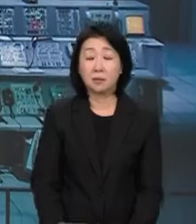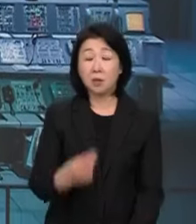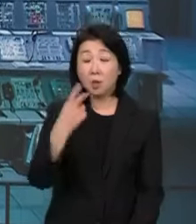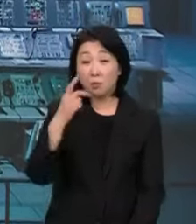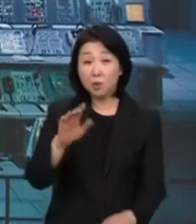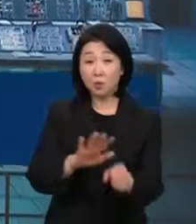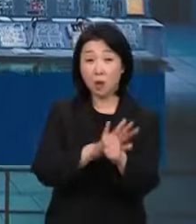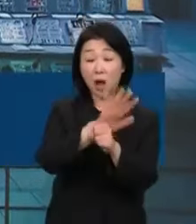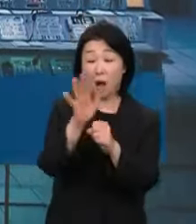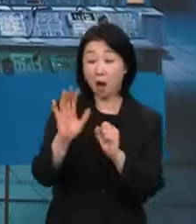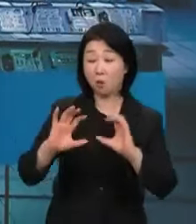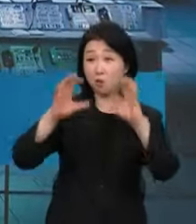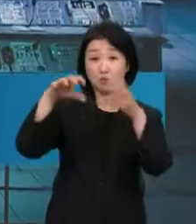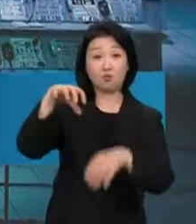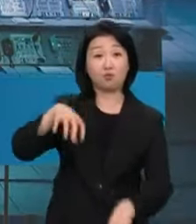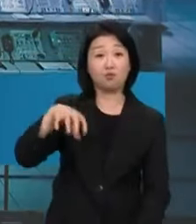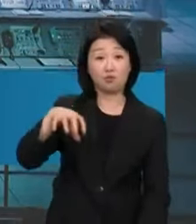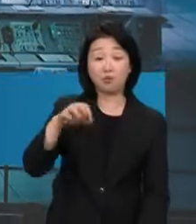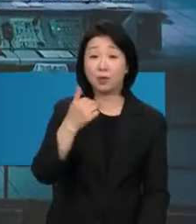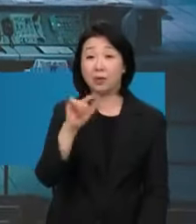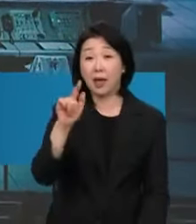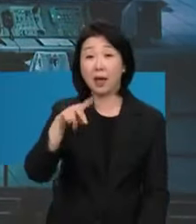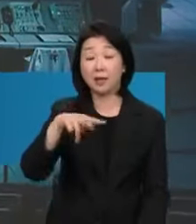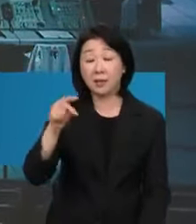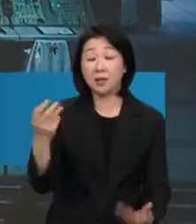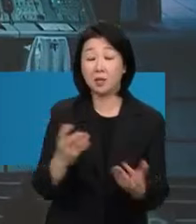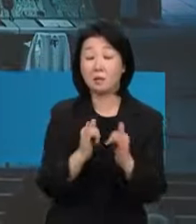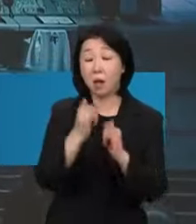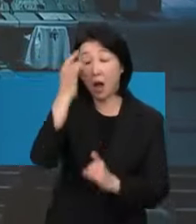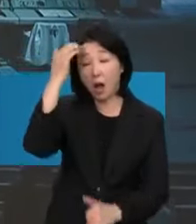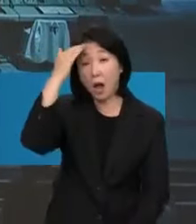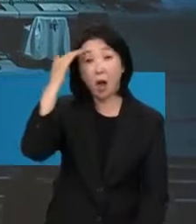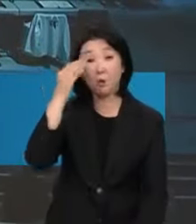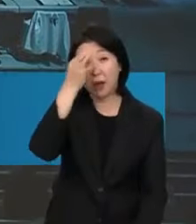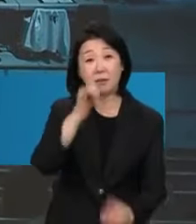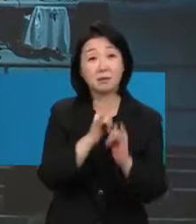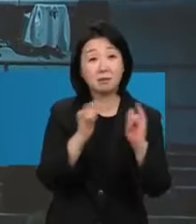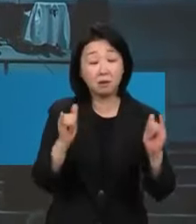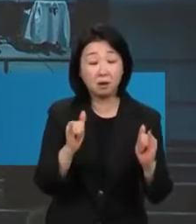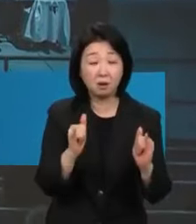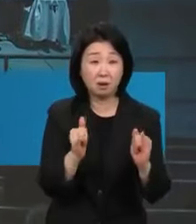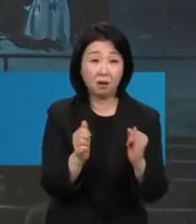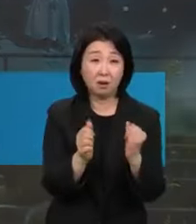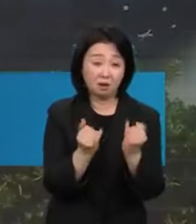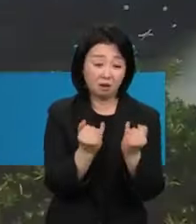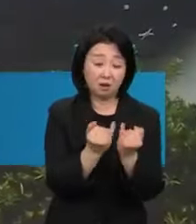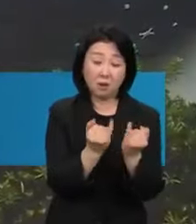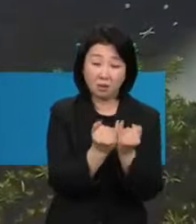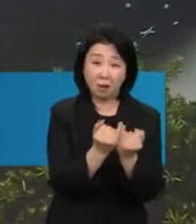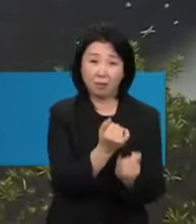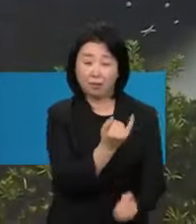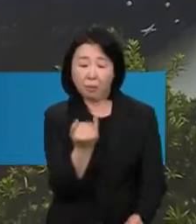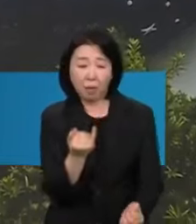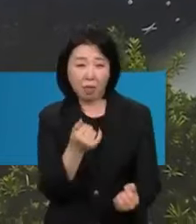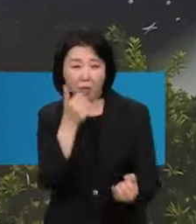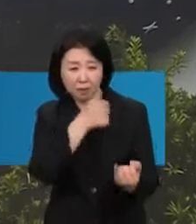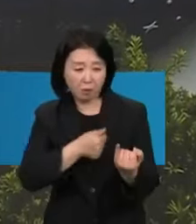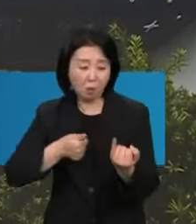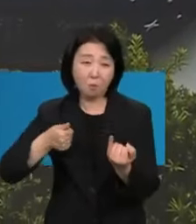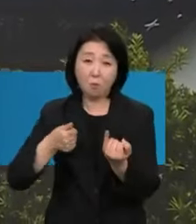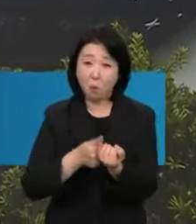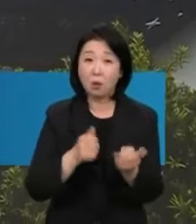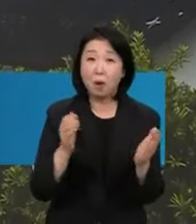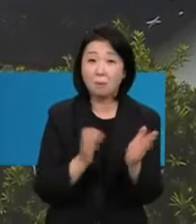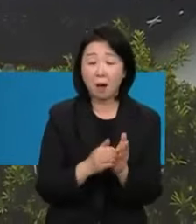미국 항공우주국 나사에서 근무하는 한인 엔지니어가 여성 여러 명을 성폭행한 혐의로 재판에 넘겨졌습니다.